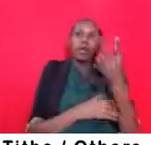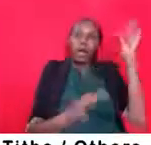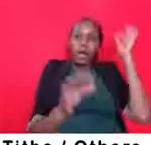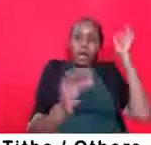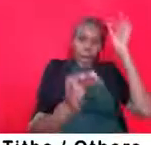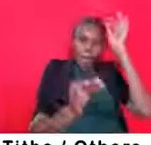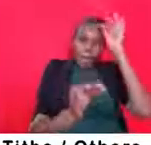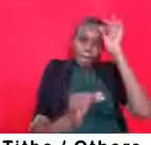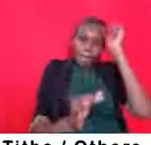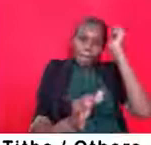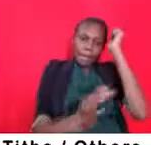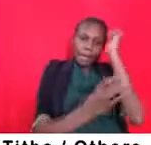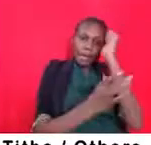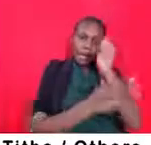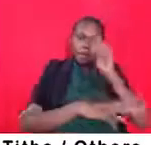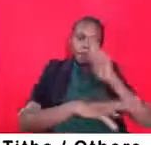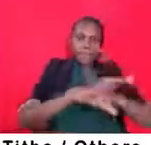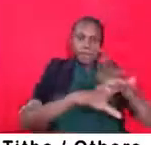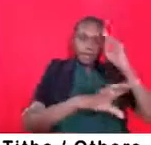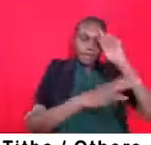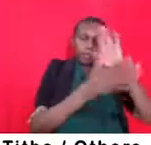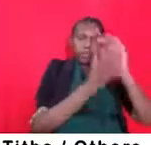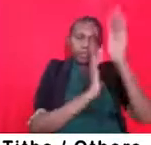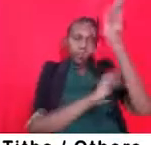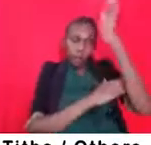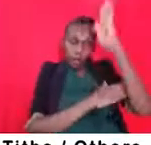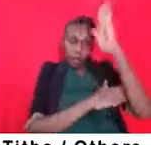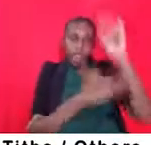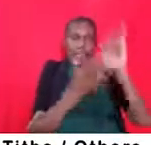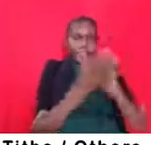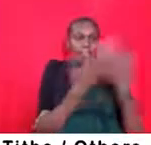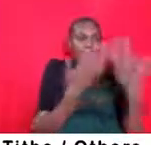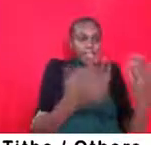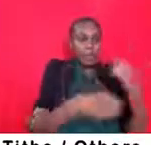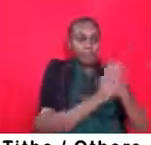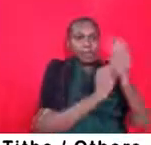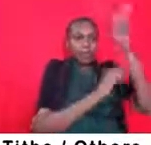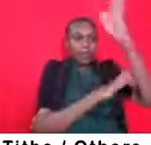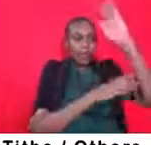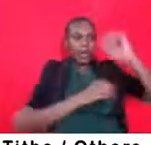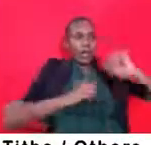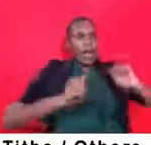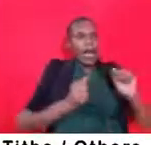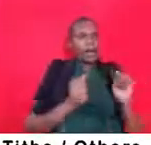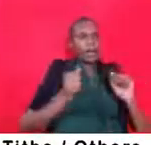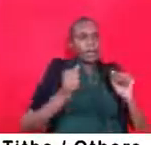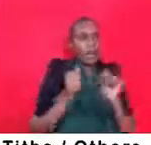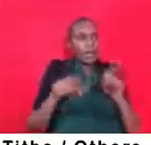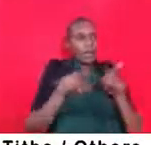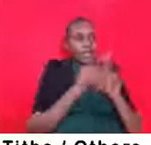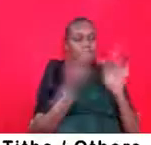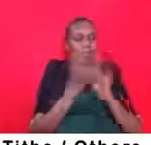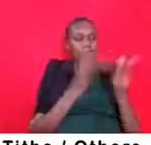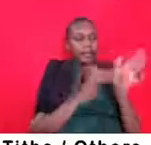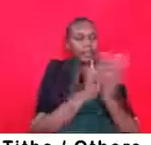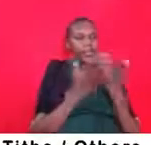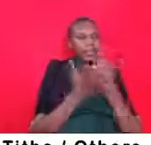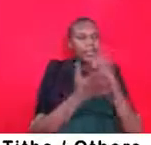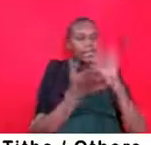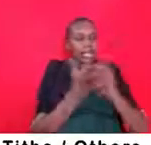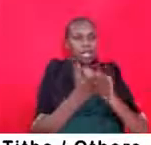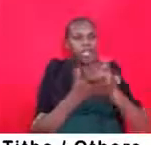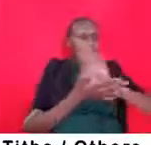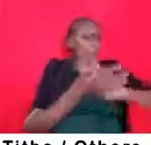Abraham alipomwamini Mungu, hilo jambo lilimfurahisha Mungu. Na Biblia inatueleza ya kwamba